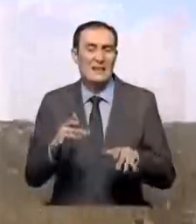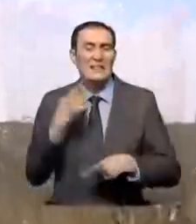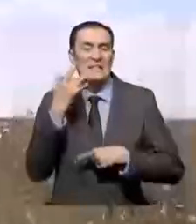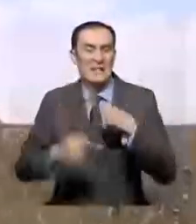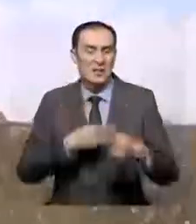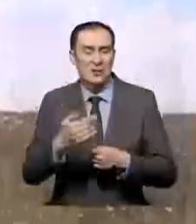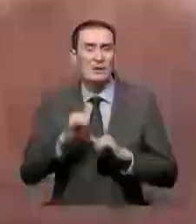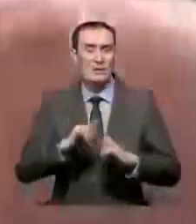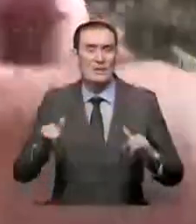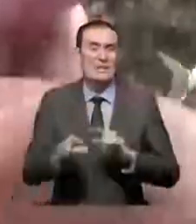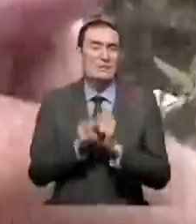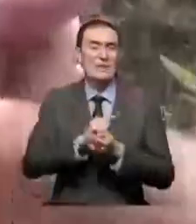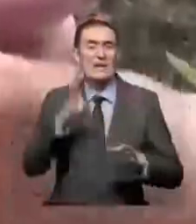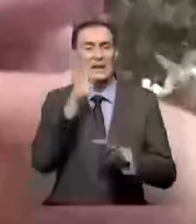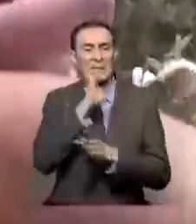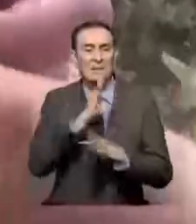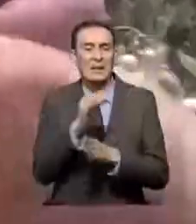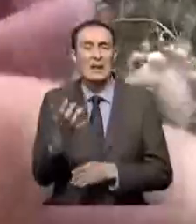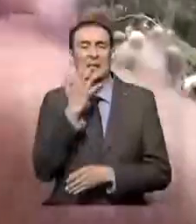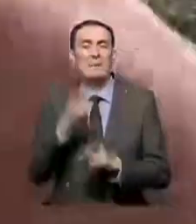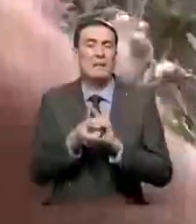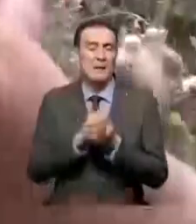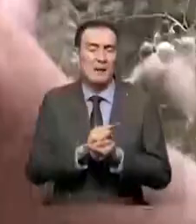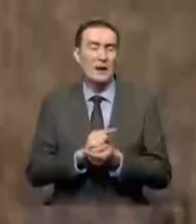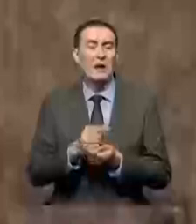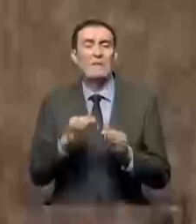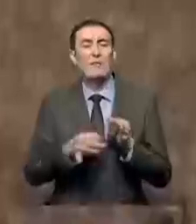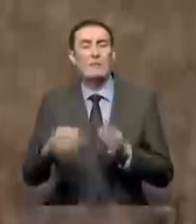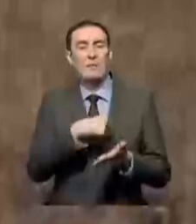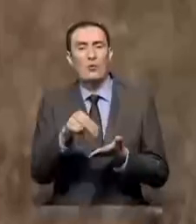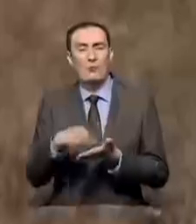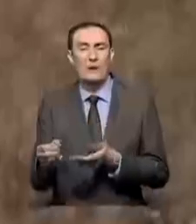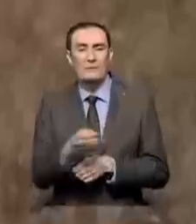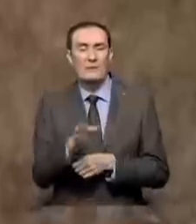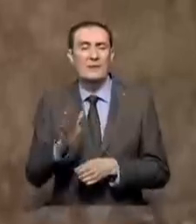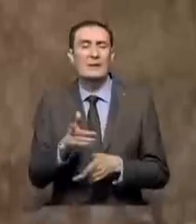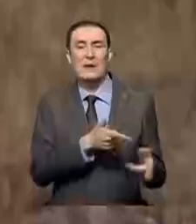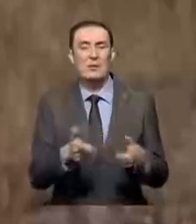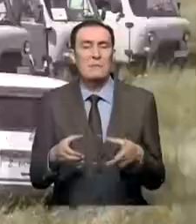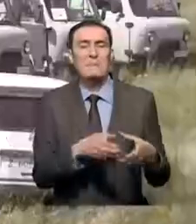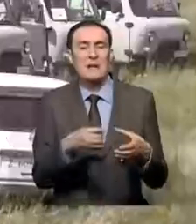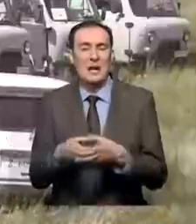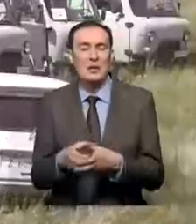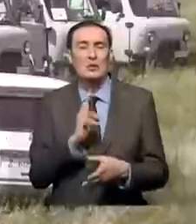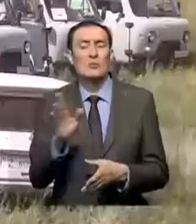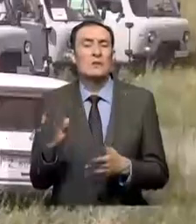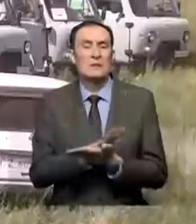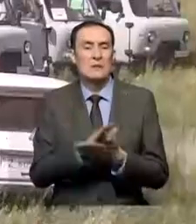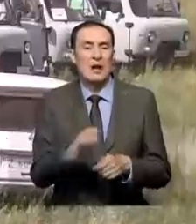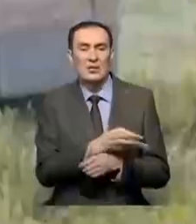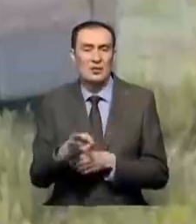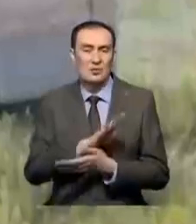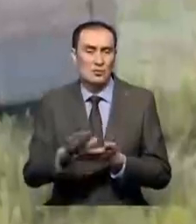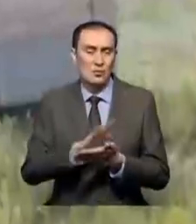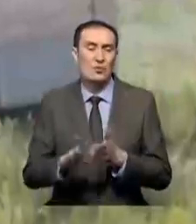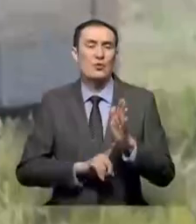цикличностью размножения и изменением климата в сторону потепления. В регионе закупают пестициды и формируют бригады, которые проведут химическую